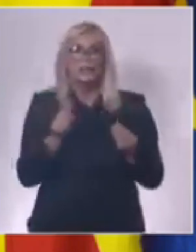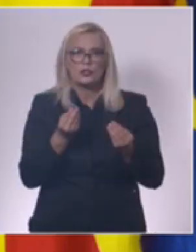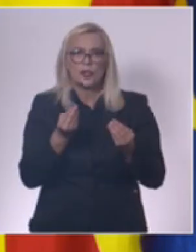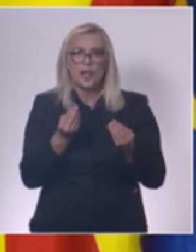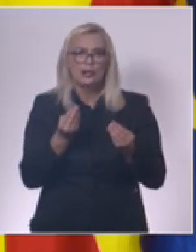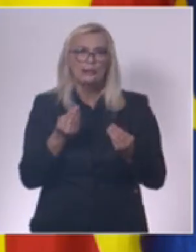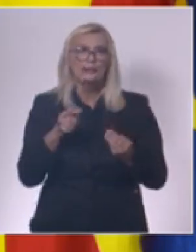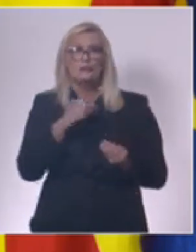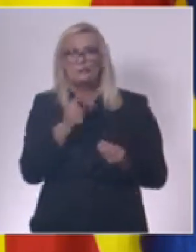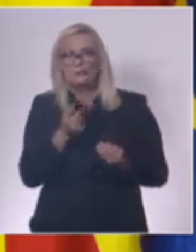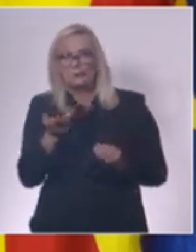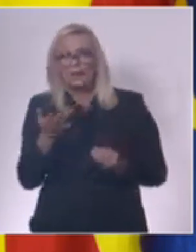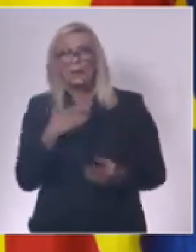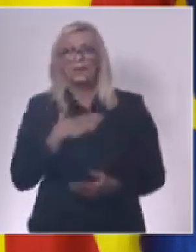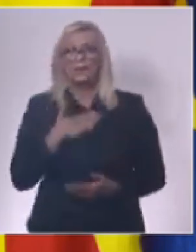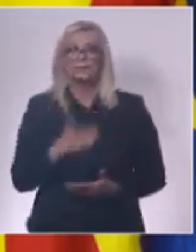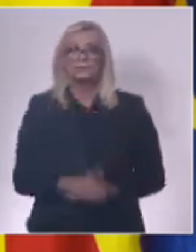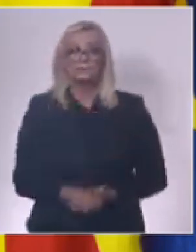не би ги набројил сите.